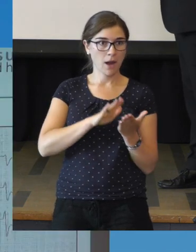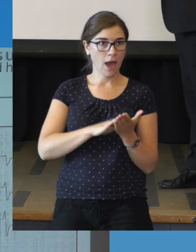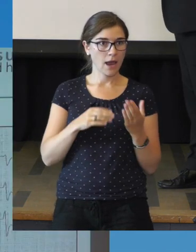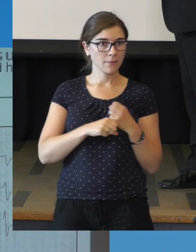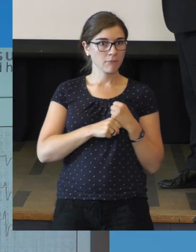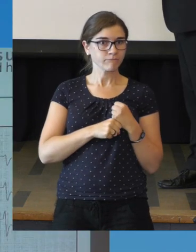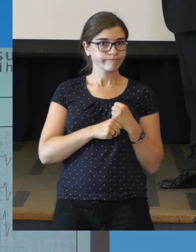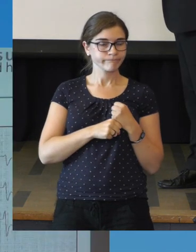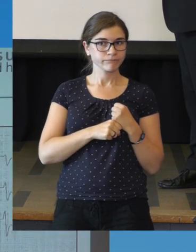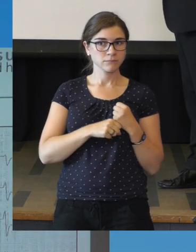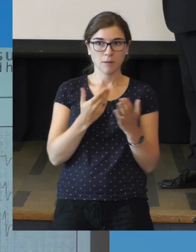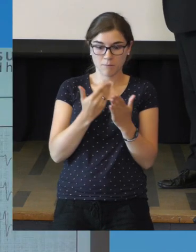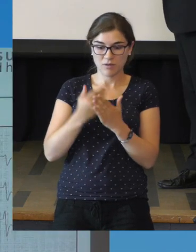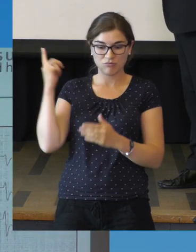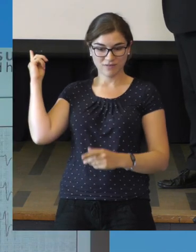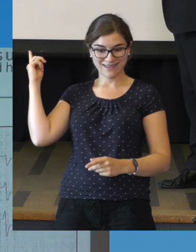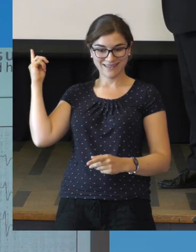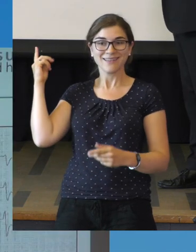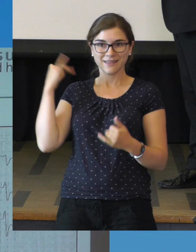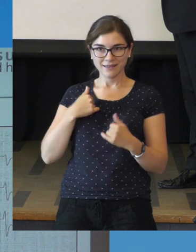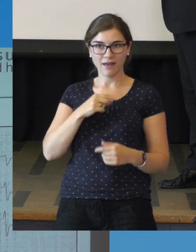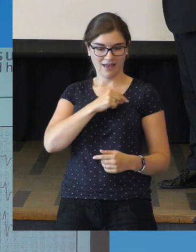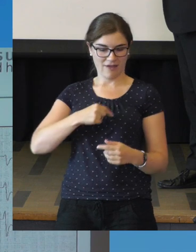ein EKG, wo ein Gefäß verschlossen ist, wo die